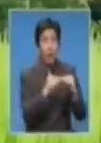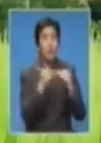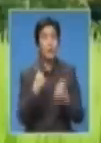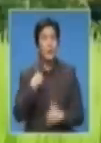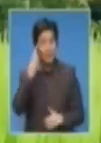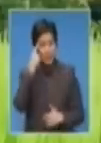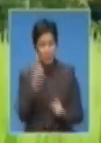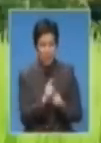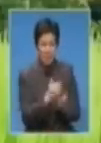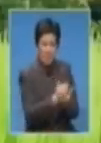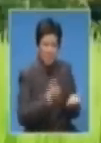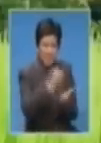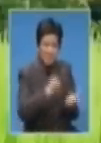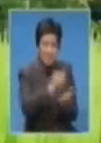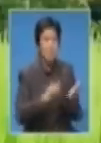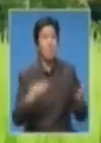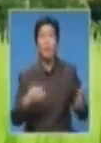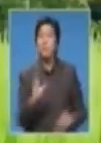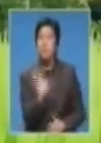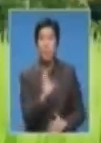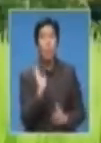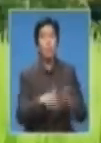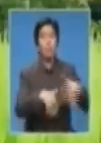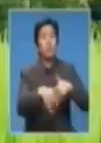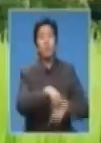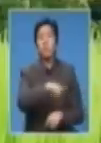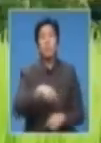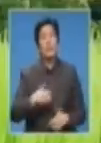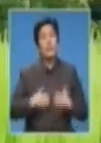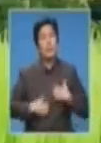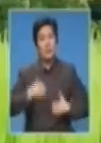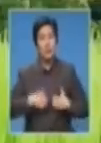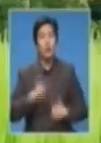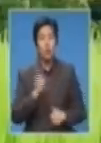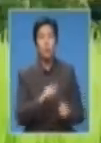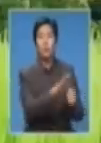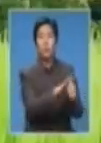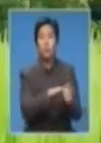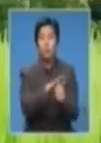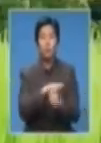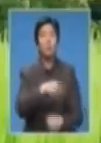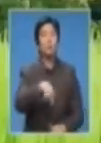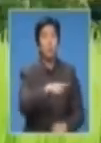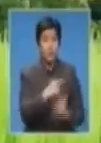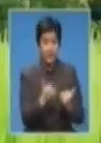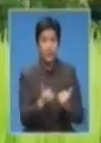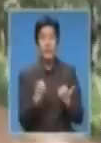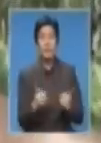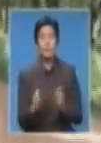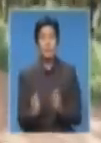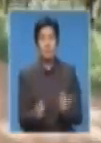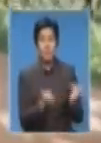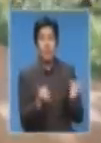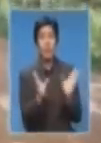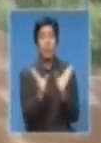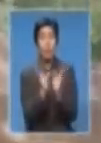ไปรีดเลือดกับปูกันอีกเลยนะครับชาวบ้านก็ลำบากพออยู่แล้วนะเห็นใจเขาบ้างในเรื่องของการประชุมม